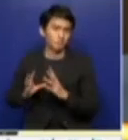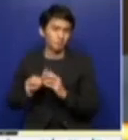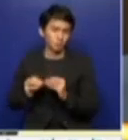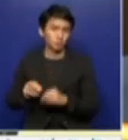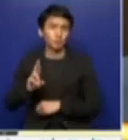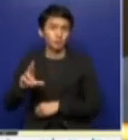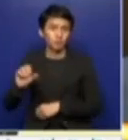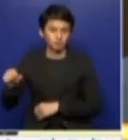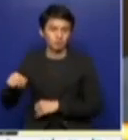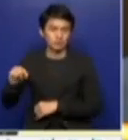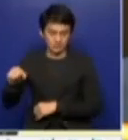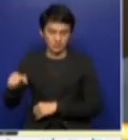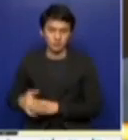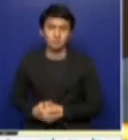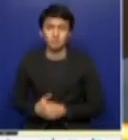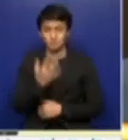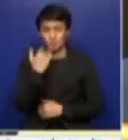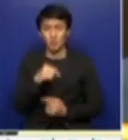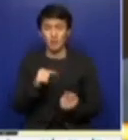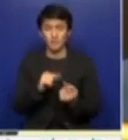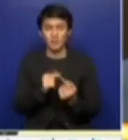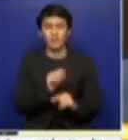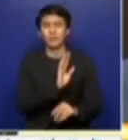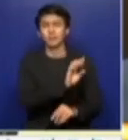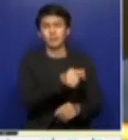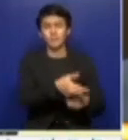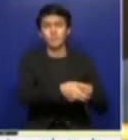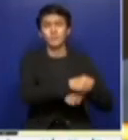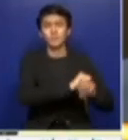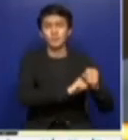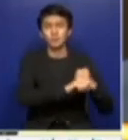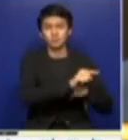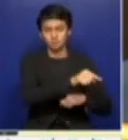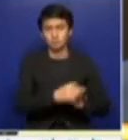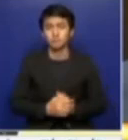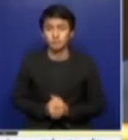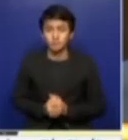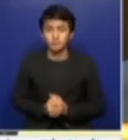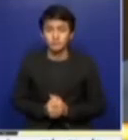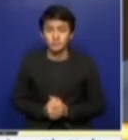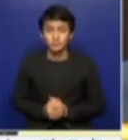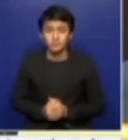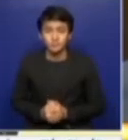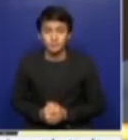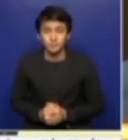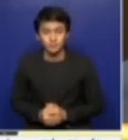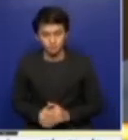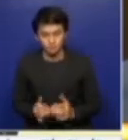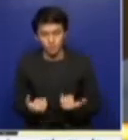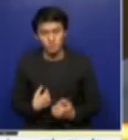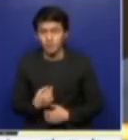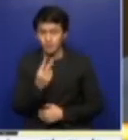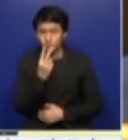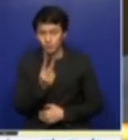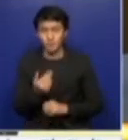เพราะเป็นปัญหาในทางปฏิบัติท่านประธานที่เคารพครับกระผมเห็นว่าปัญห